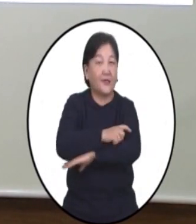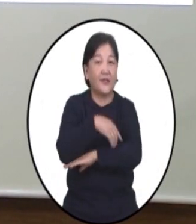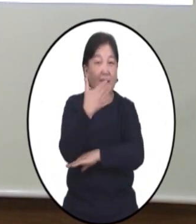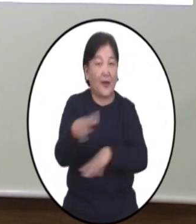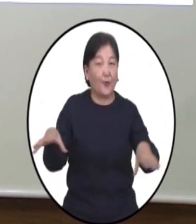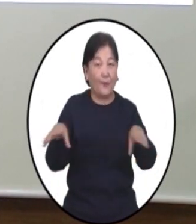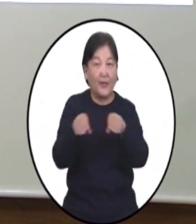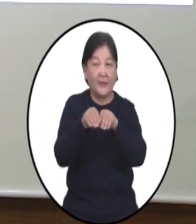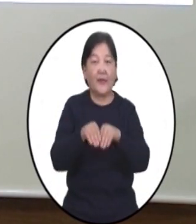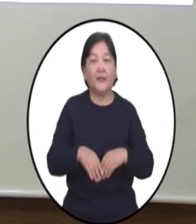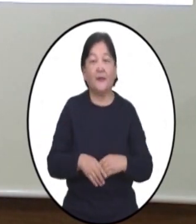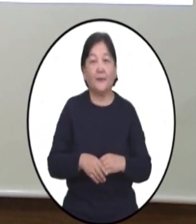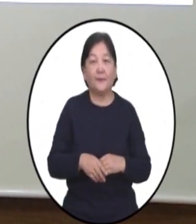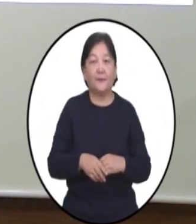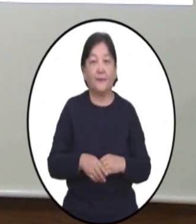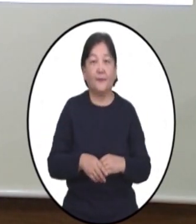баттгаад